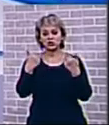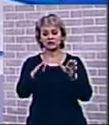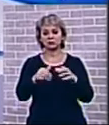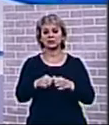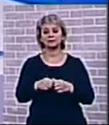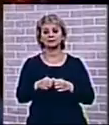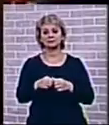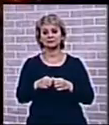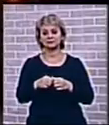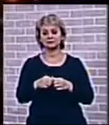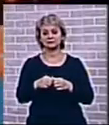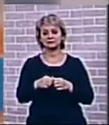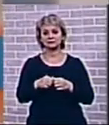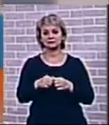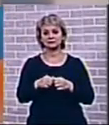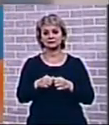выпуске.